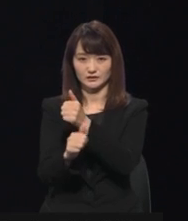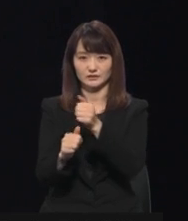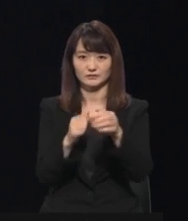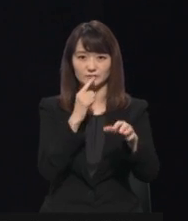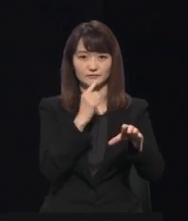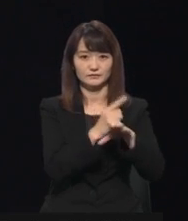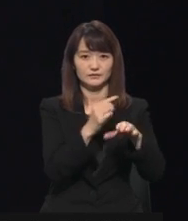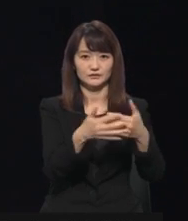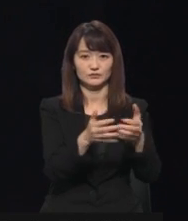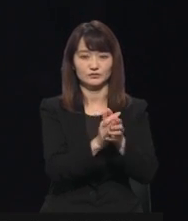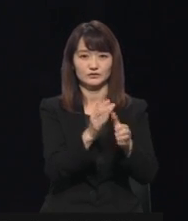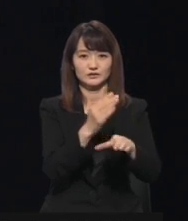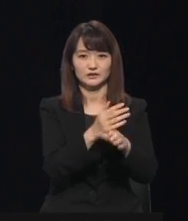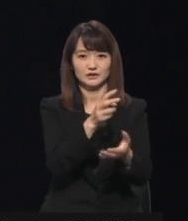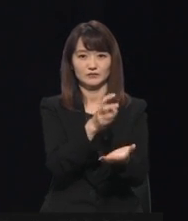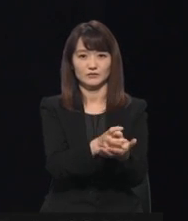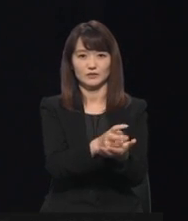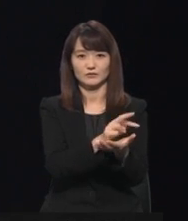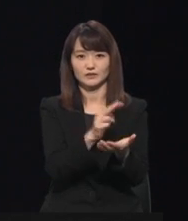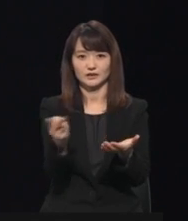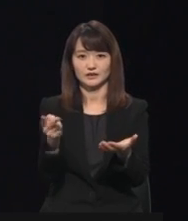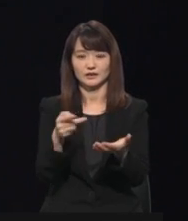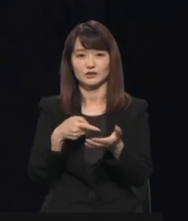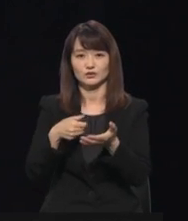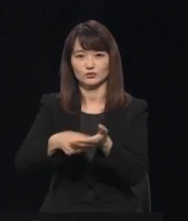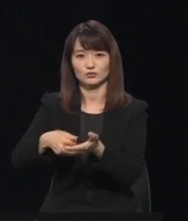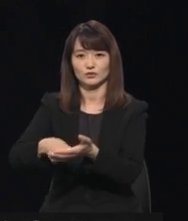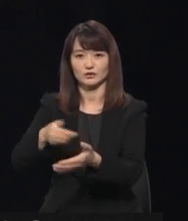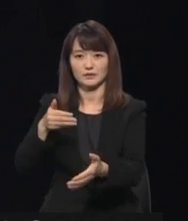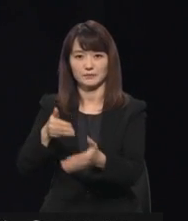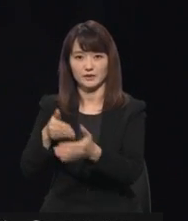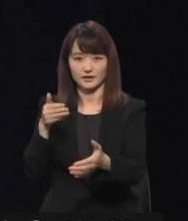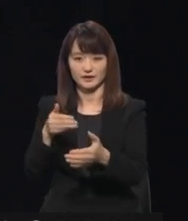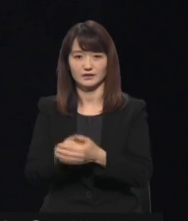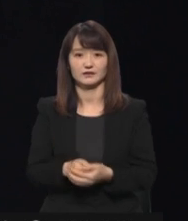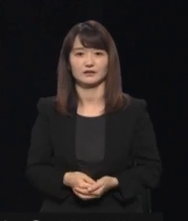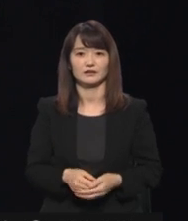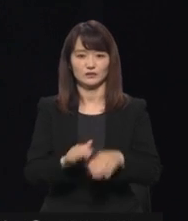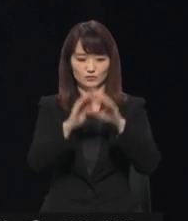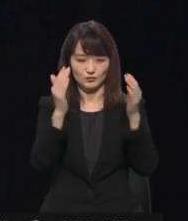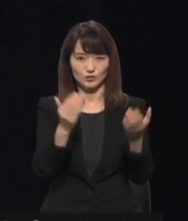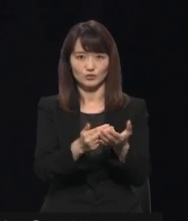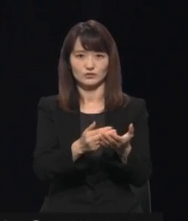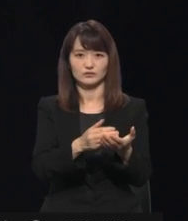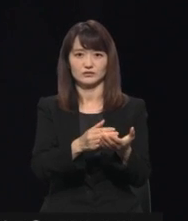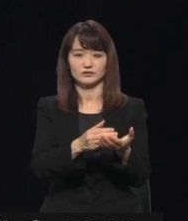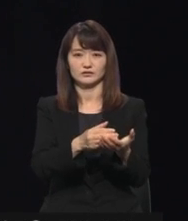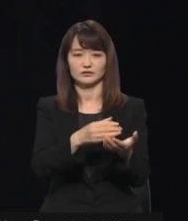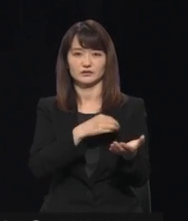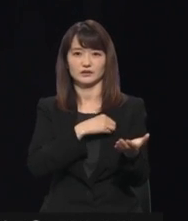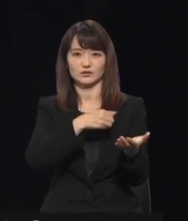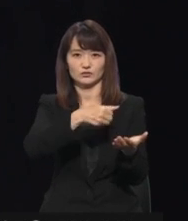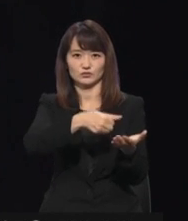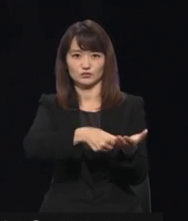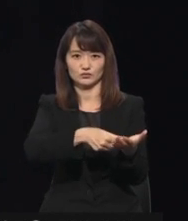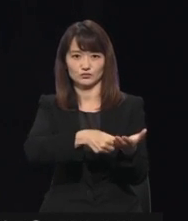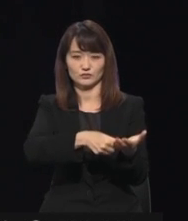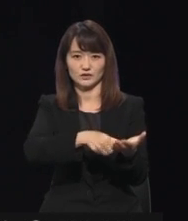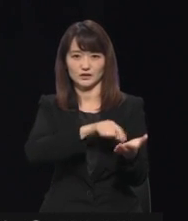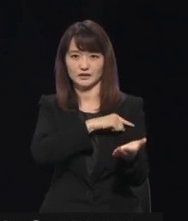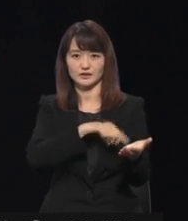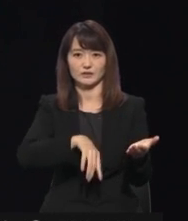당원 개정안이 부결 됐습니다 여기에는 전 당원 투표 가 대의원대회 이보다 우선 한다 라는 총 왕이 있었는데